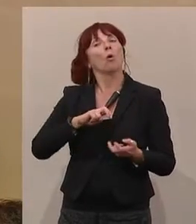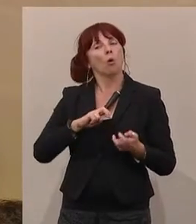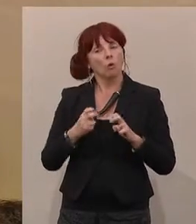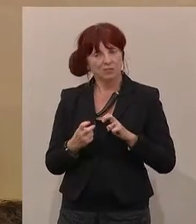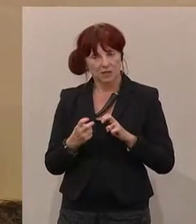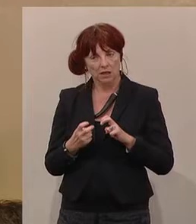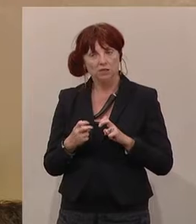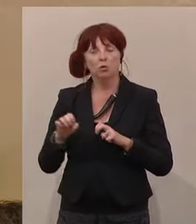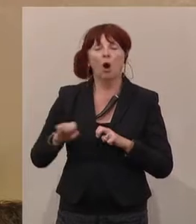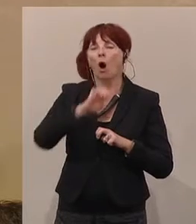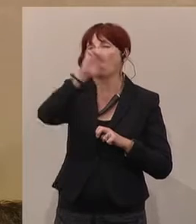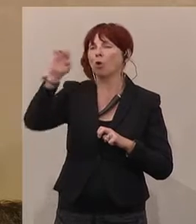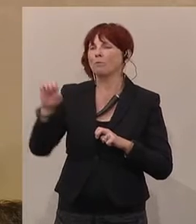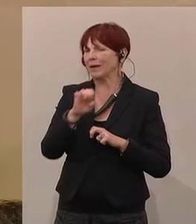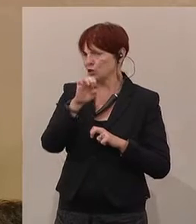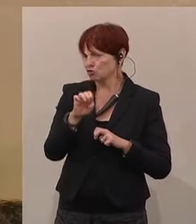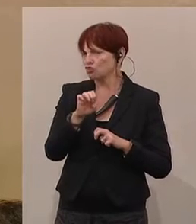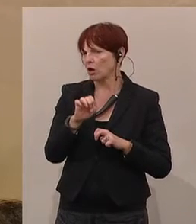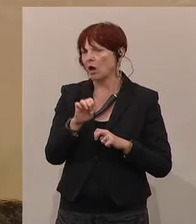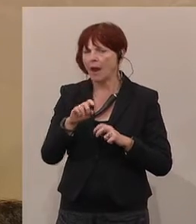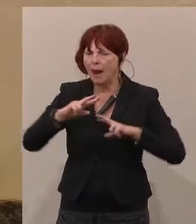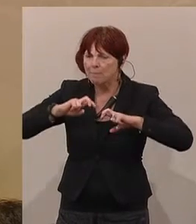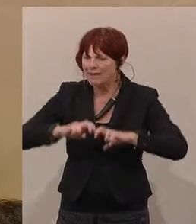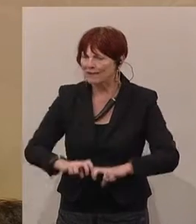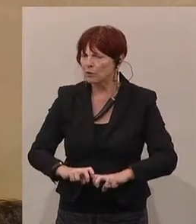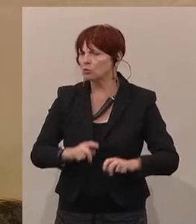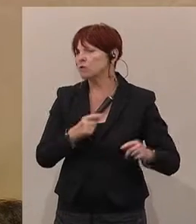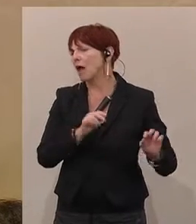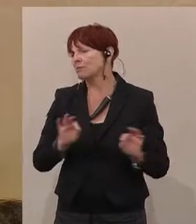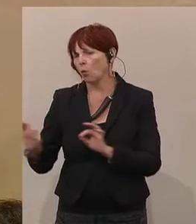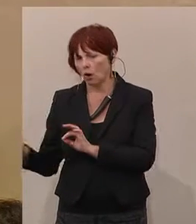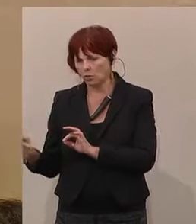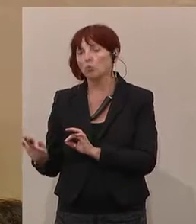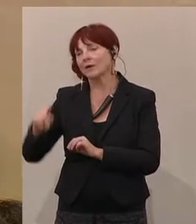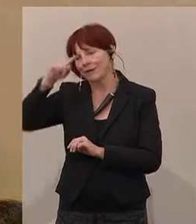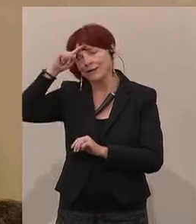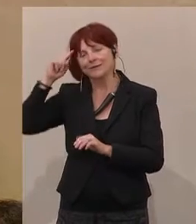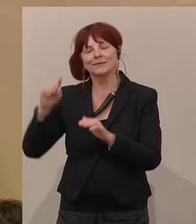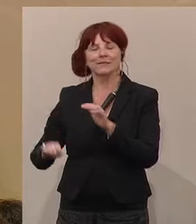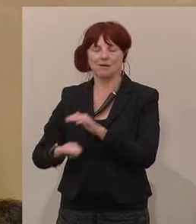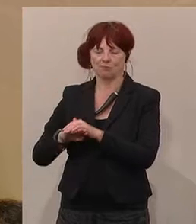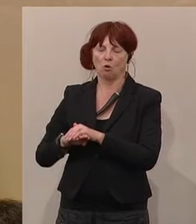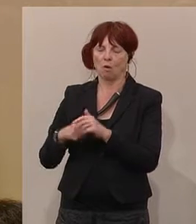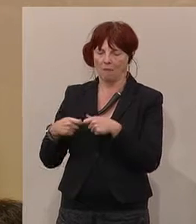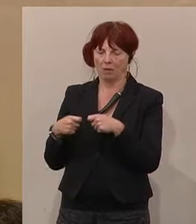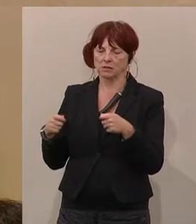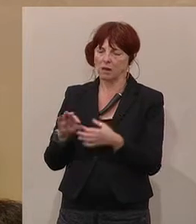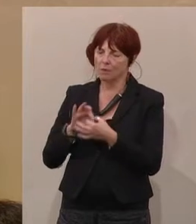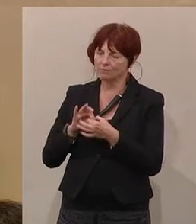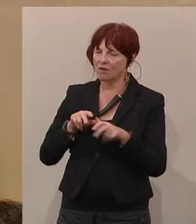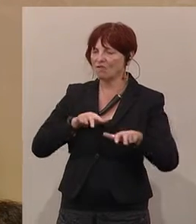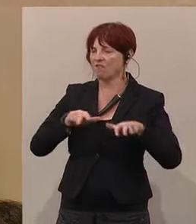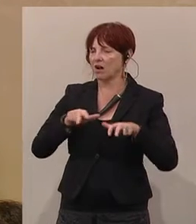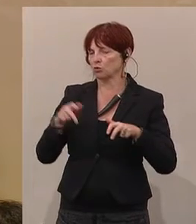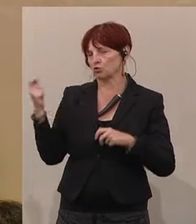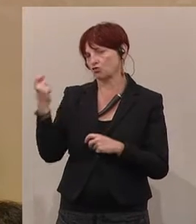zur europäischen Ermittlungsanordnung. Ich halte das für eine sinnvolle Maßnahme im Verwaltungsstrafsachen. Und vielleicht